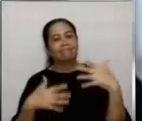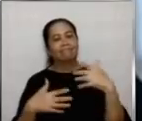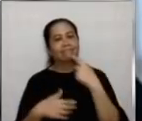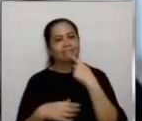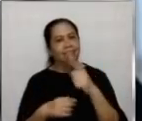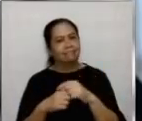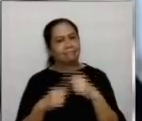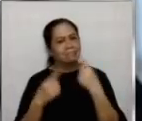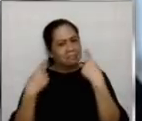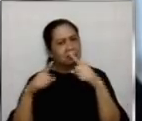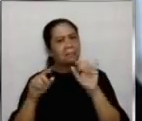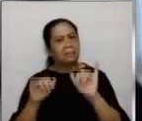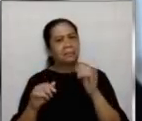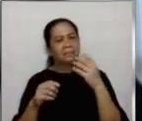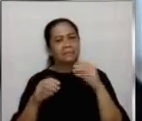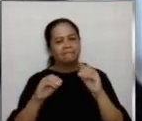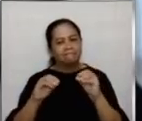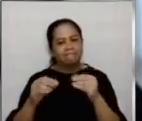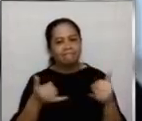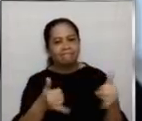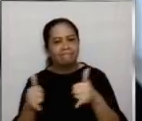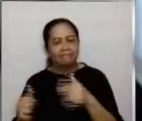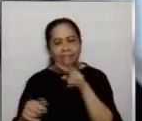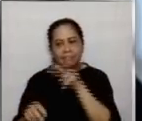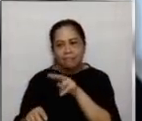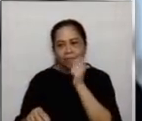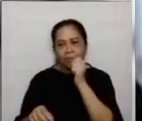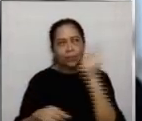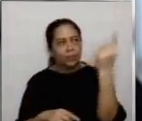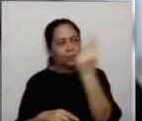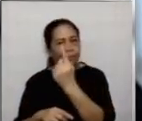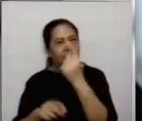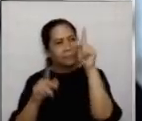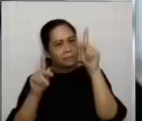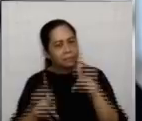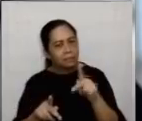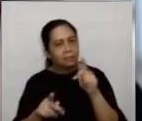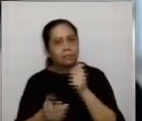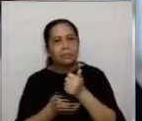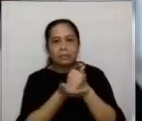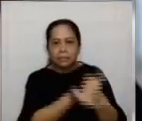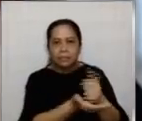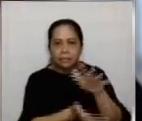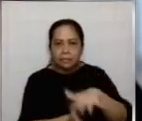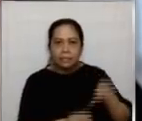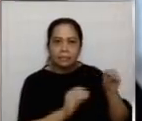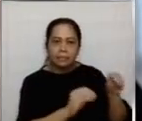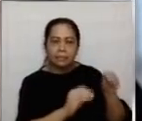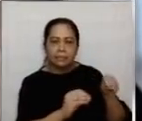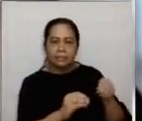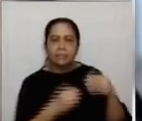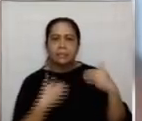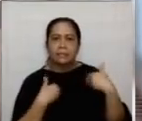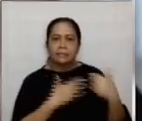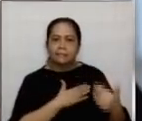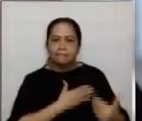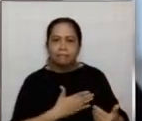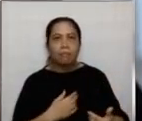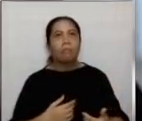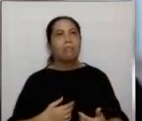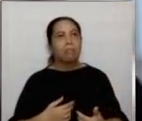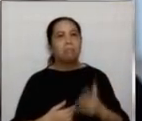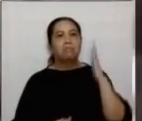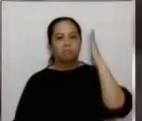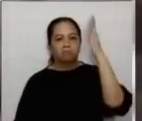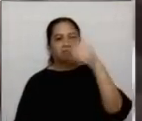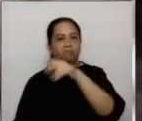to. Effective to na kapag nakikita nilang may isang tao na tumutulong sa kanila, nandun yung will nila na, ay, balang araw,